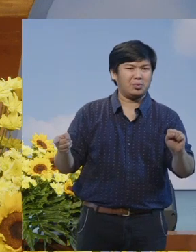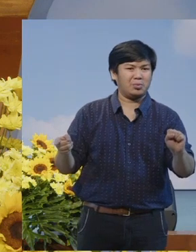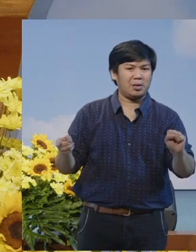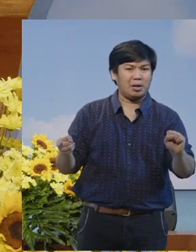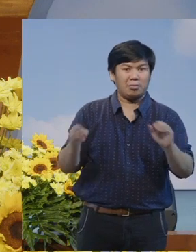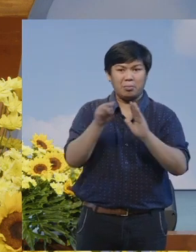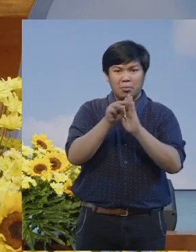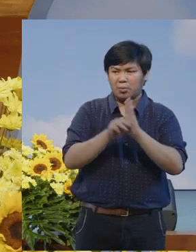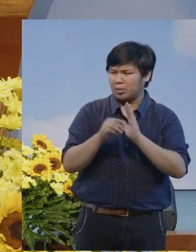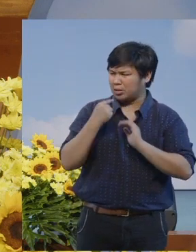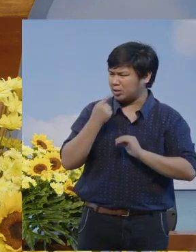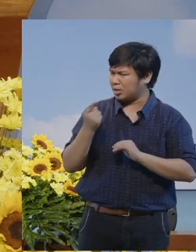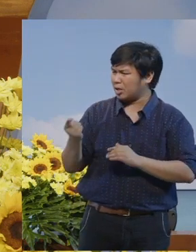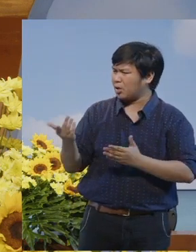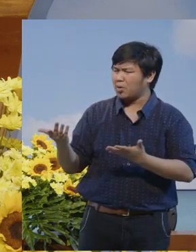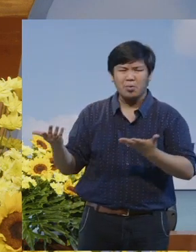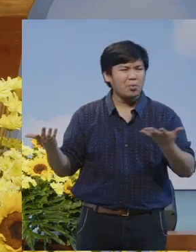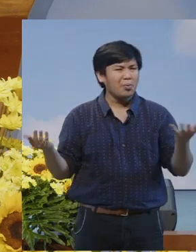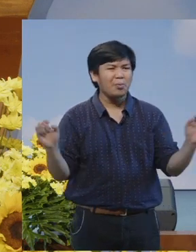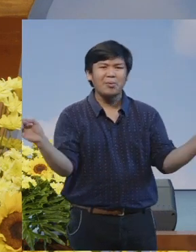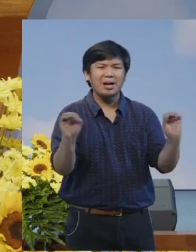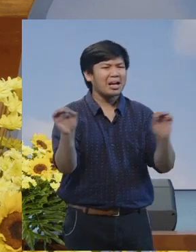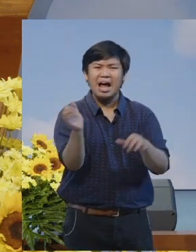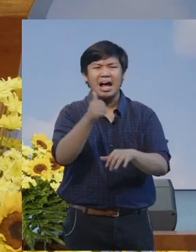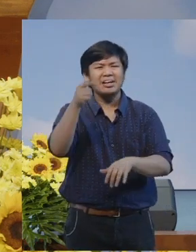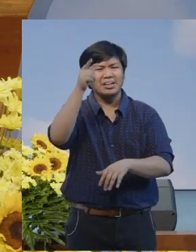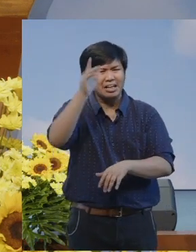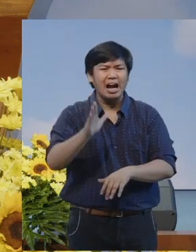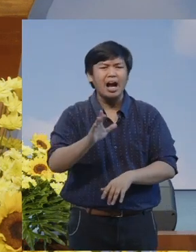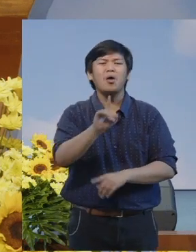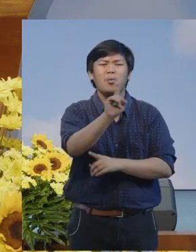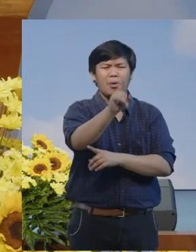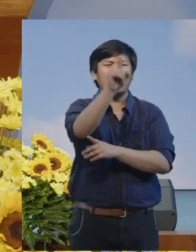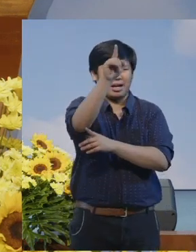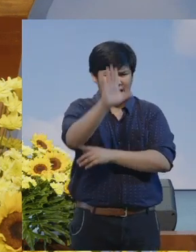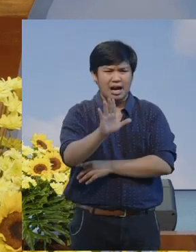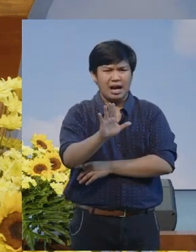talaga mong ibang Diyos-Diyosan. Iisa lang po ang buhay na Diyos.